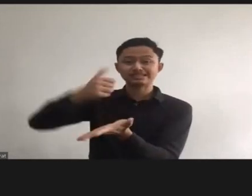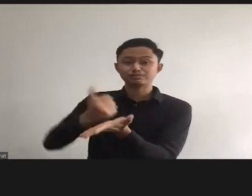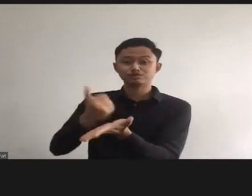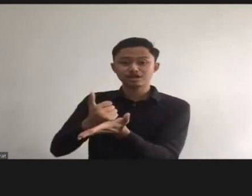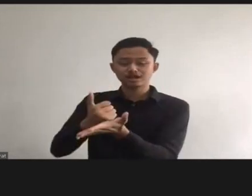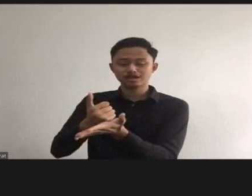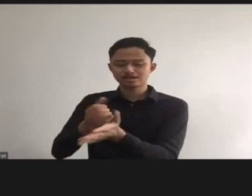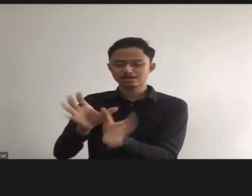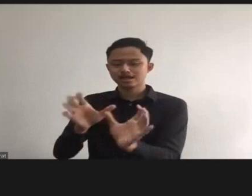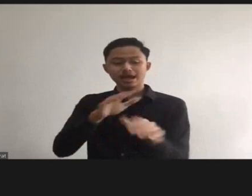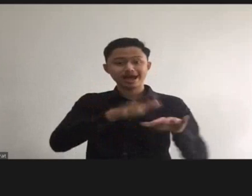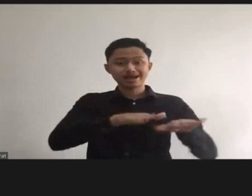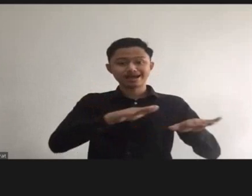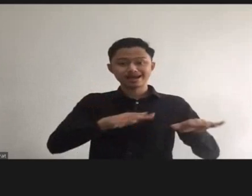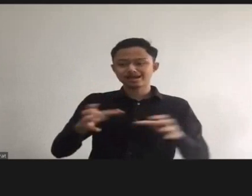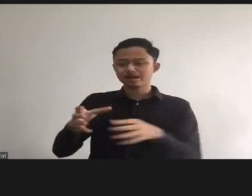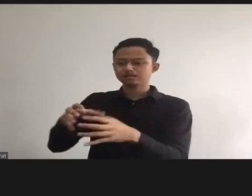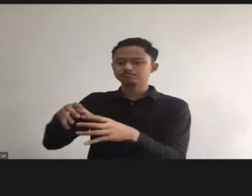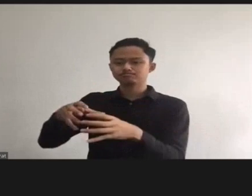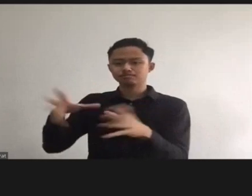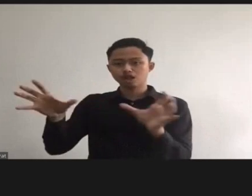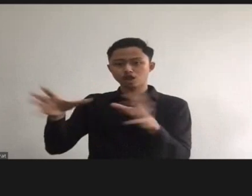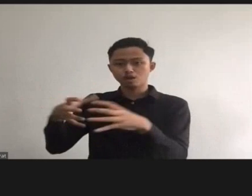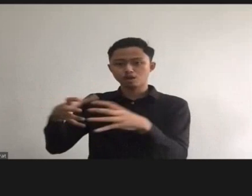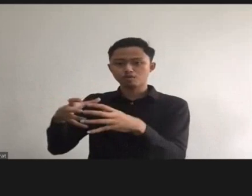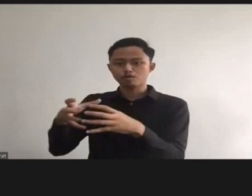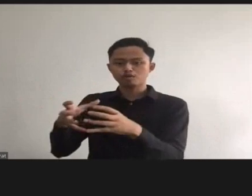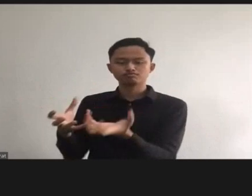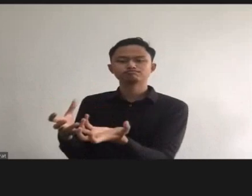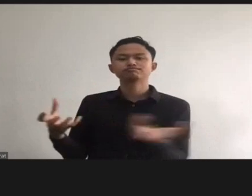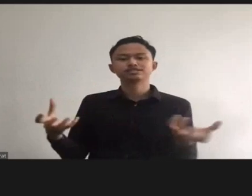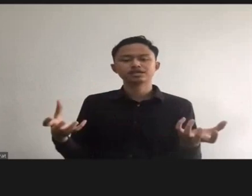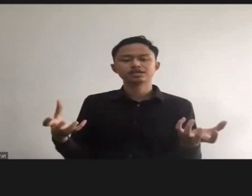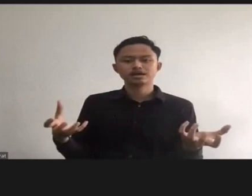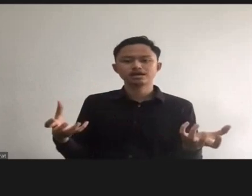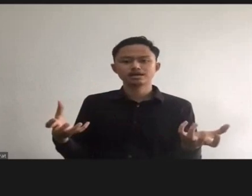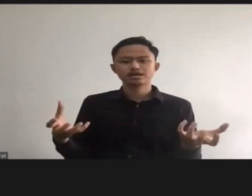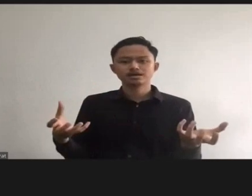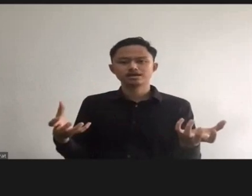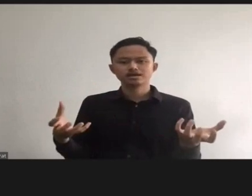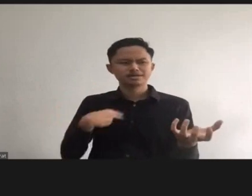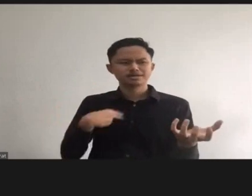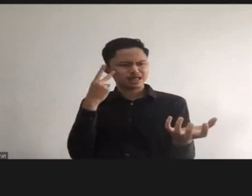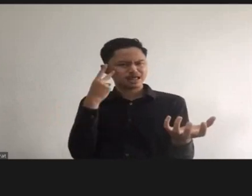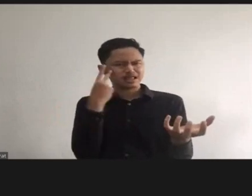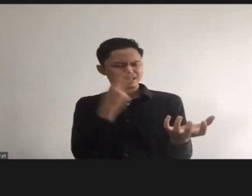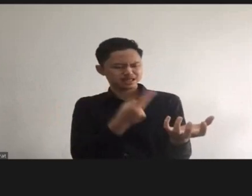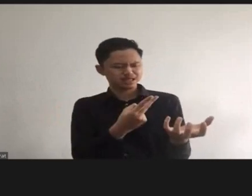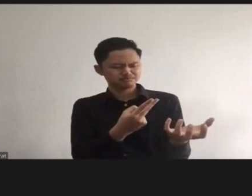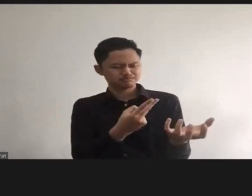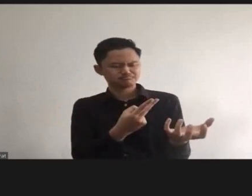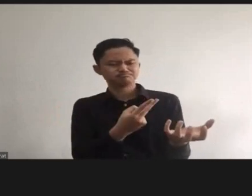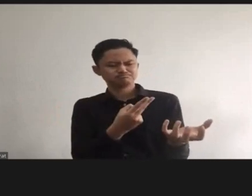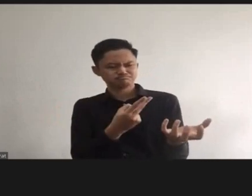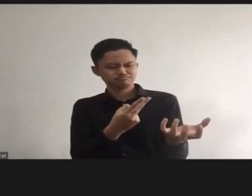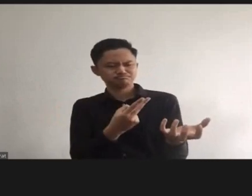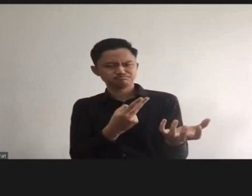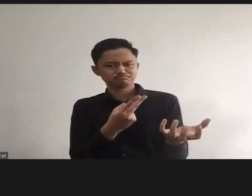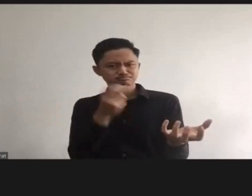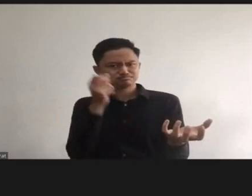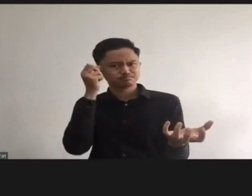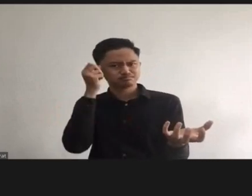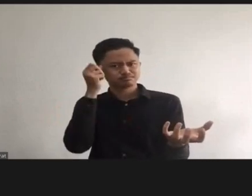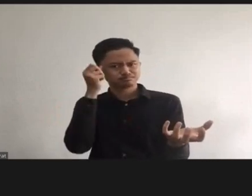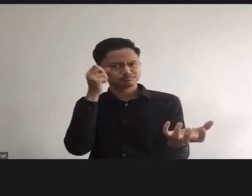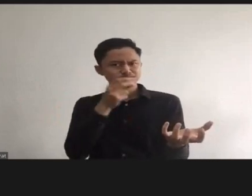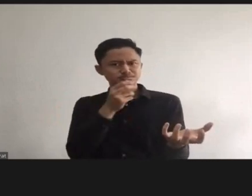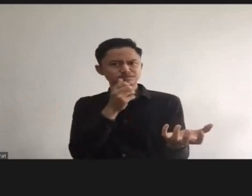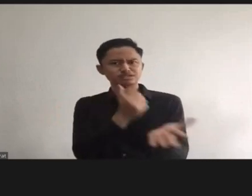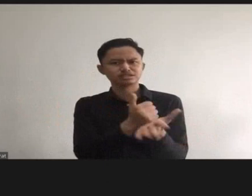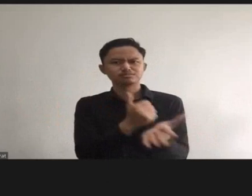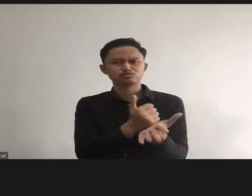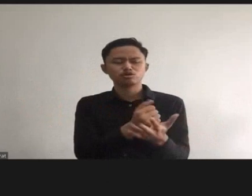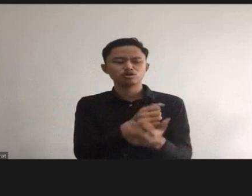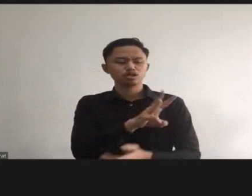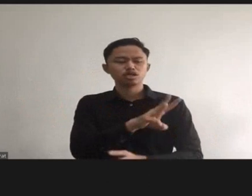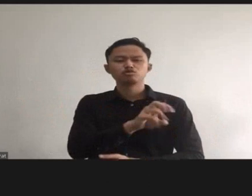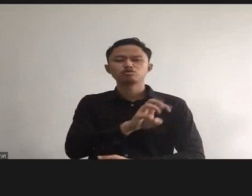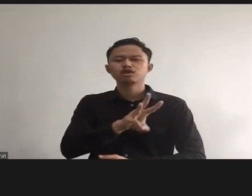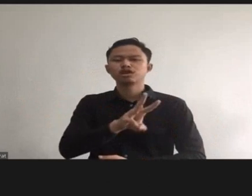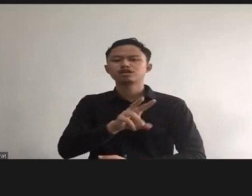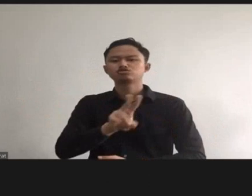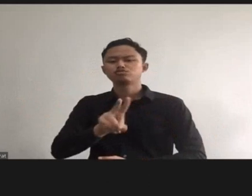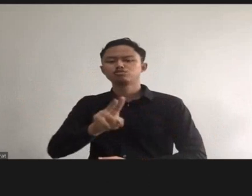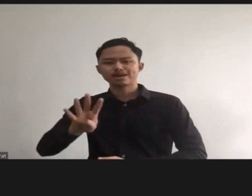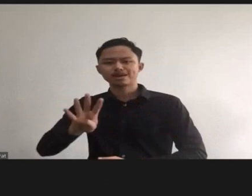kelompok rentan, tapi setelah kemudian tadi juga sudah disampaikan oleh Pak Tommy Hendrajati bahwa ada 3.324